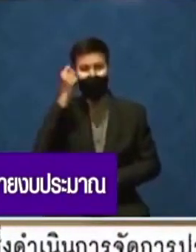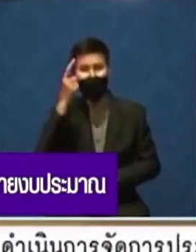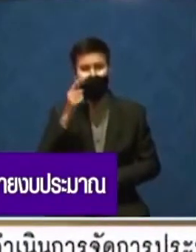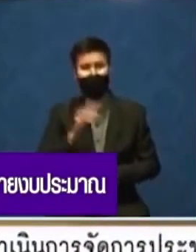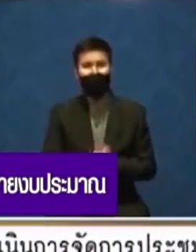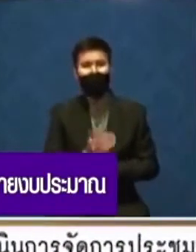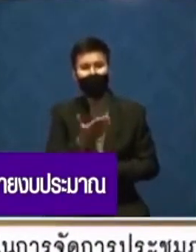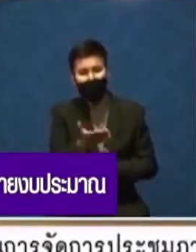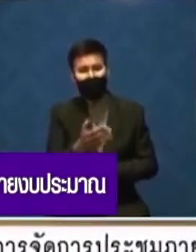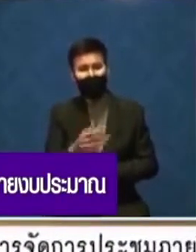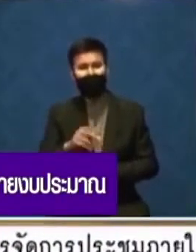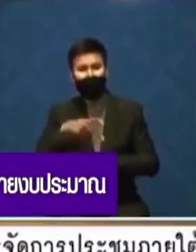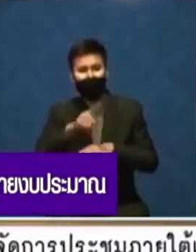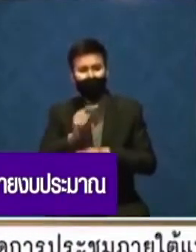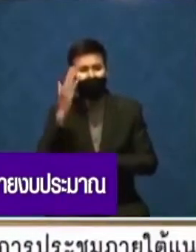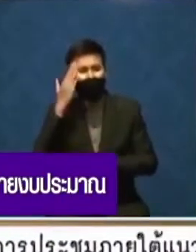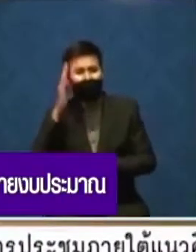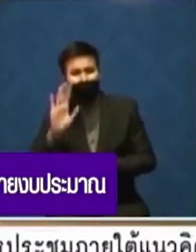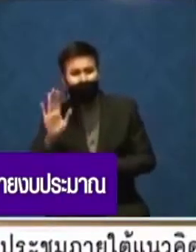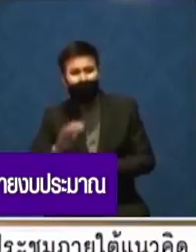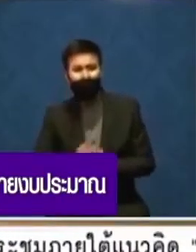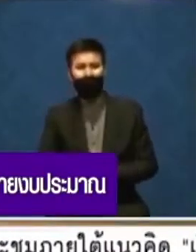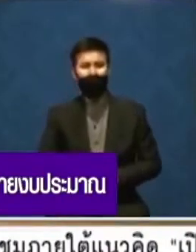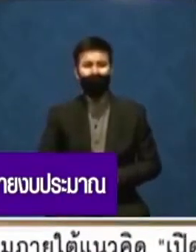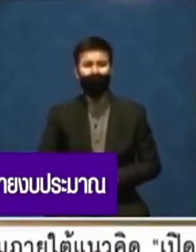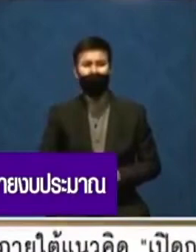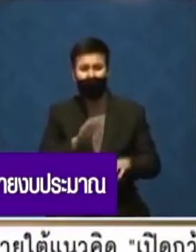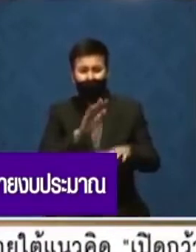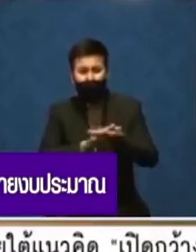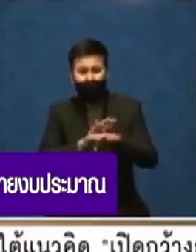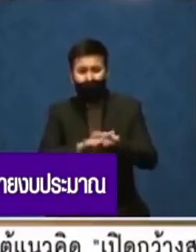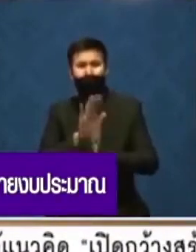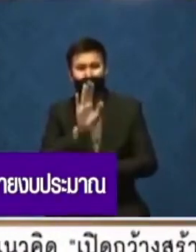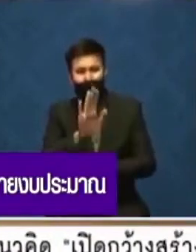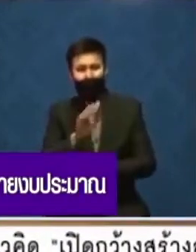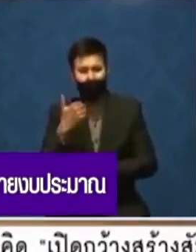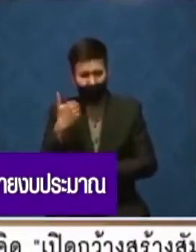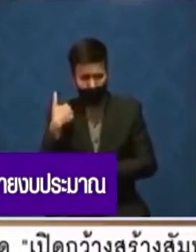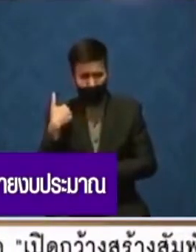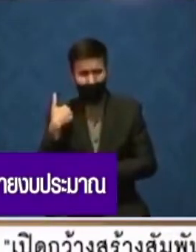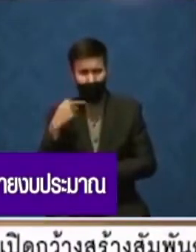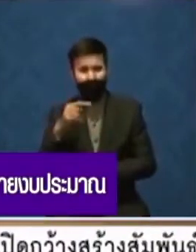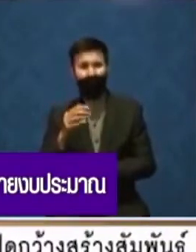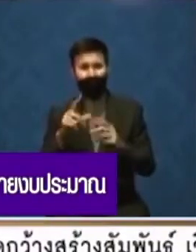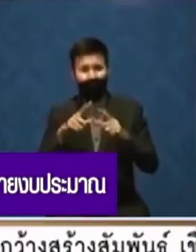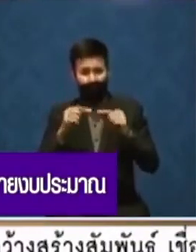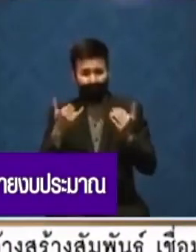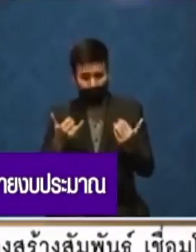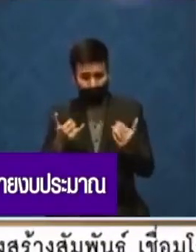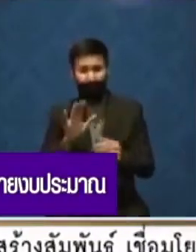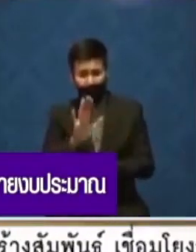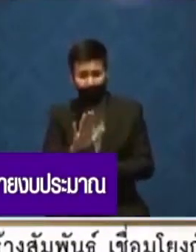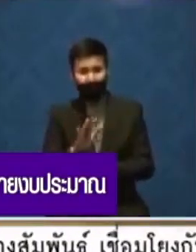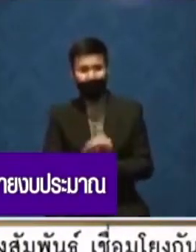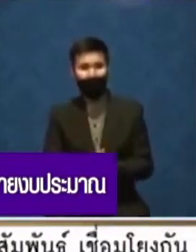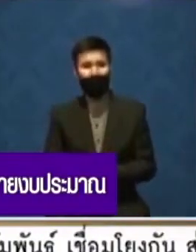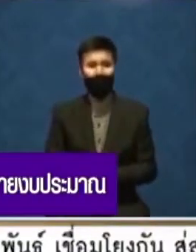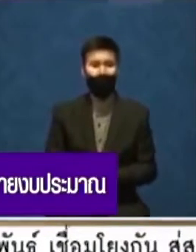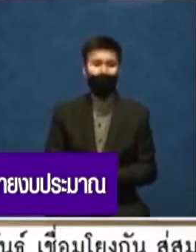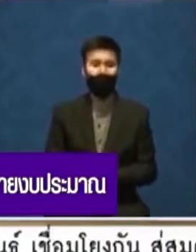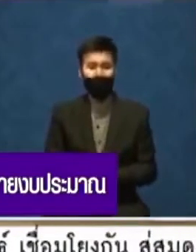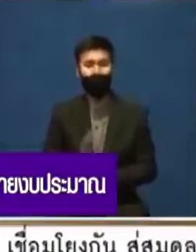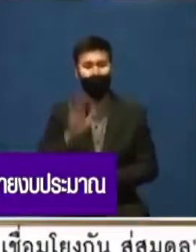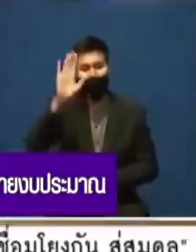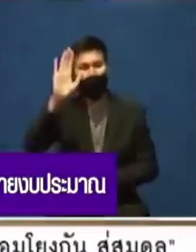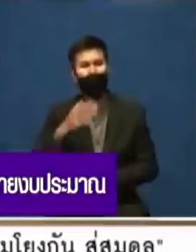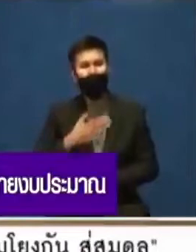ราบแต่ท่านต้องเตือนครับอย่าให้มีเหตุการณ์อย่างนี้เกิดขึ้นอีกครับในสภาอย่างนี้ครับขอบคุณครับ ท่านประธานครับผมขออนุญาตว่